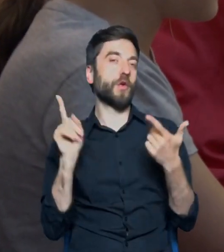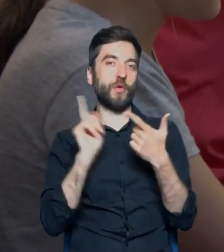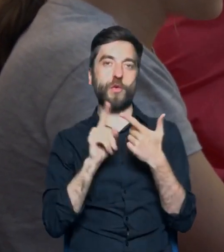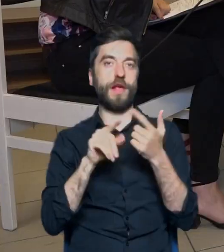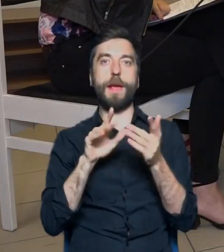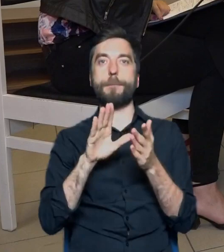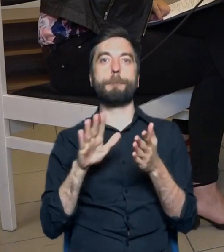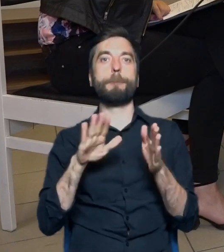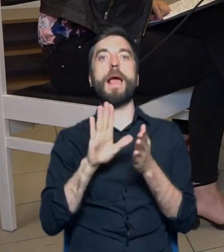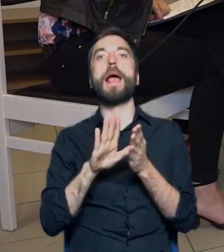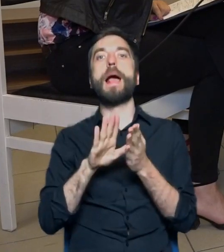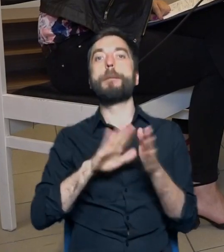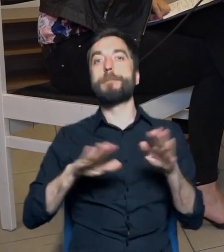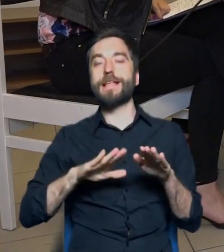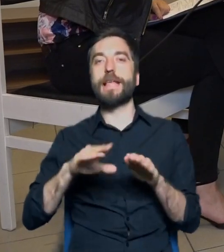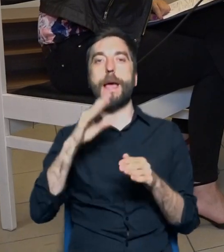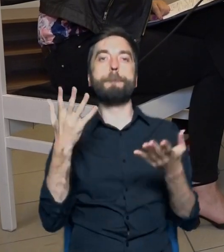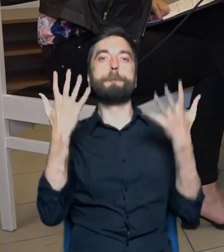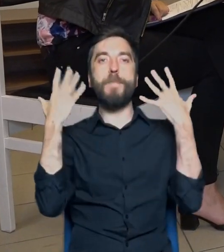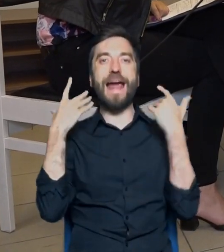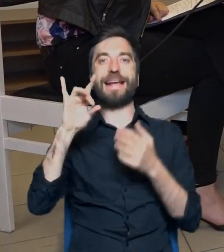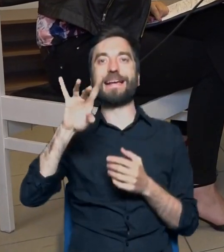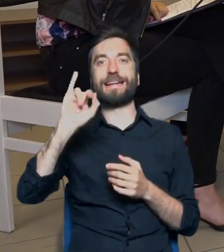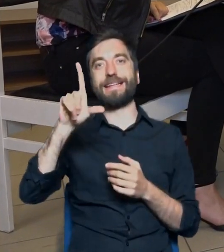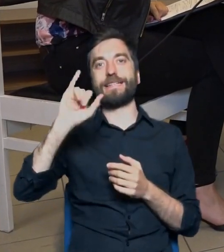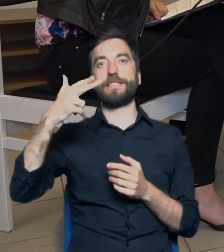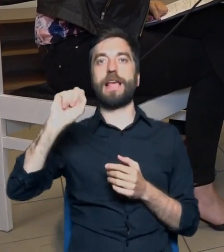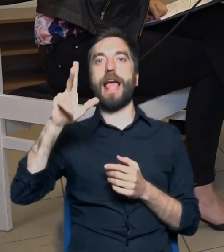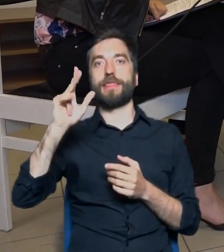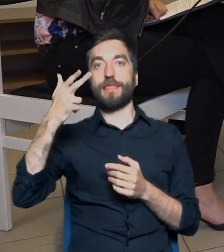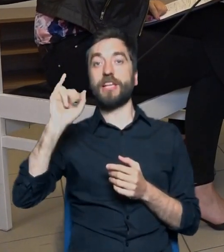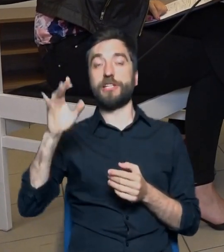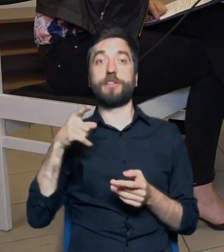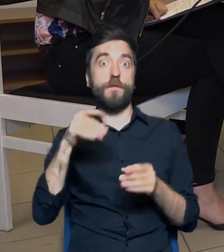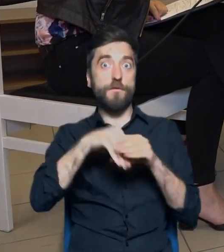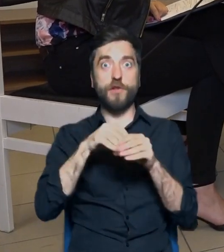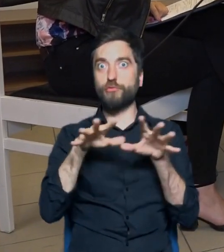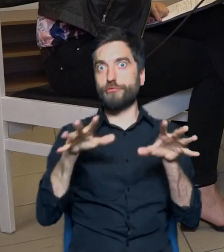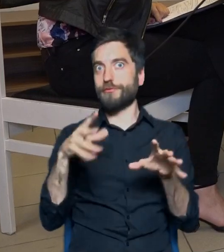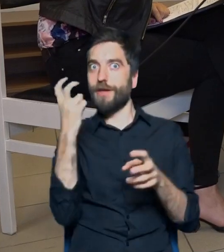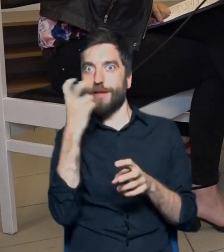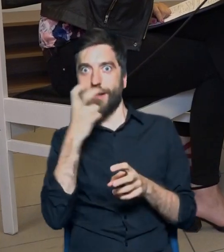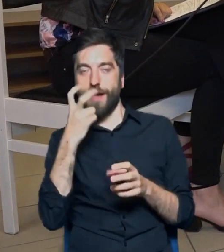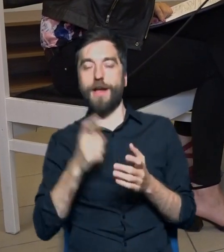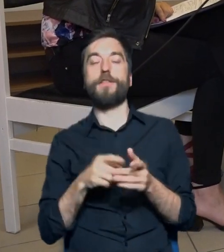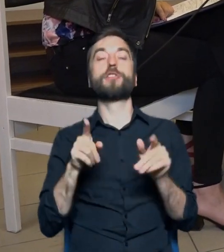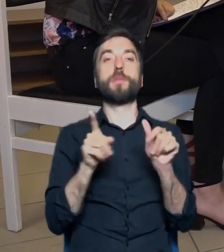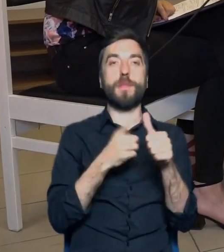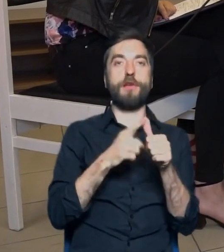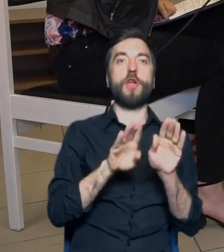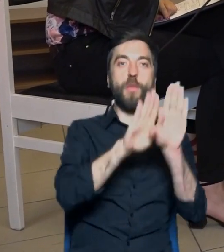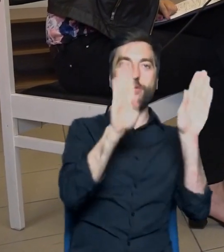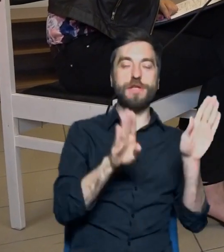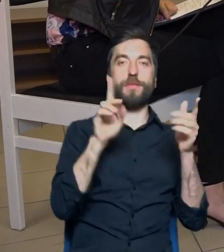na pewno jest Park Glinianki, który powstaje, który się rozwija, jest tam szereg atrakcji. Także po zwiedzaniu Muzeum Józefa